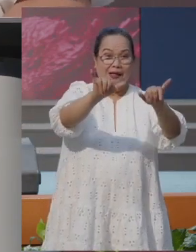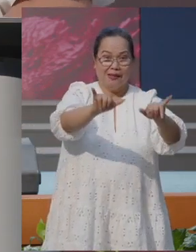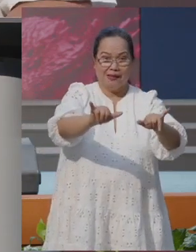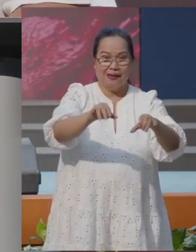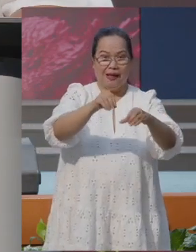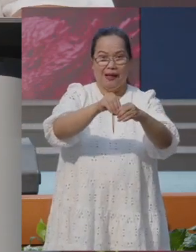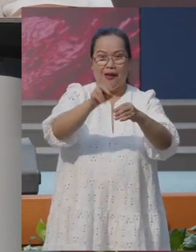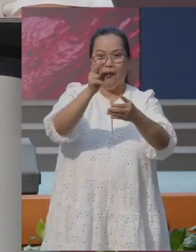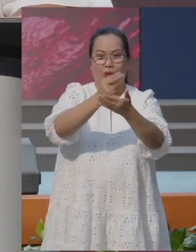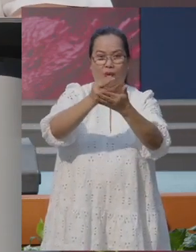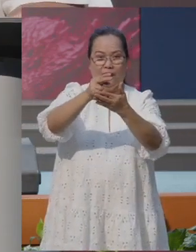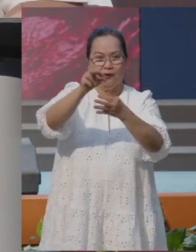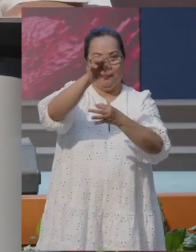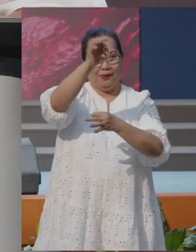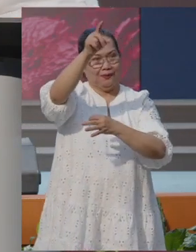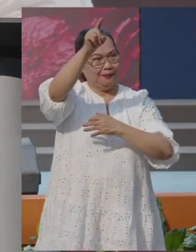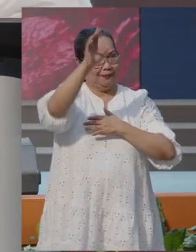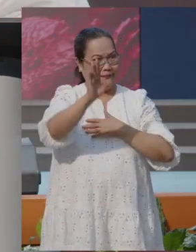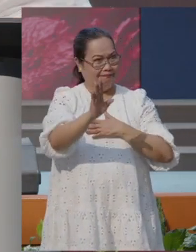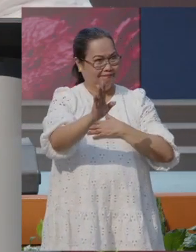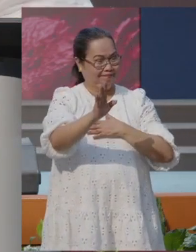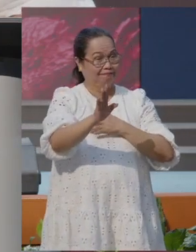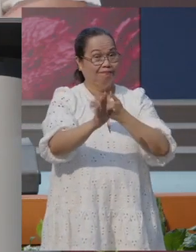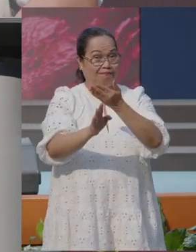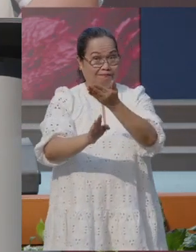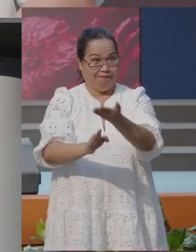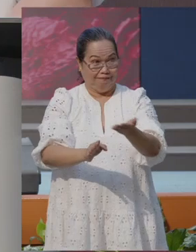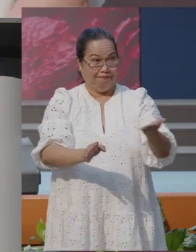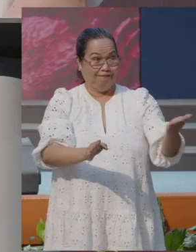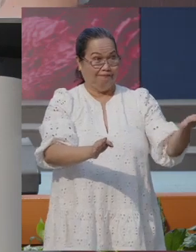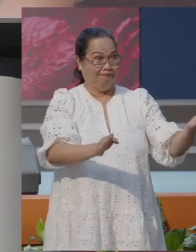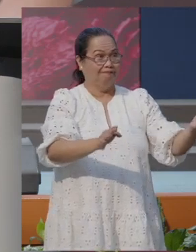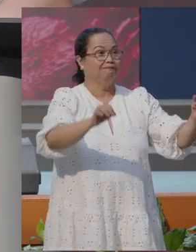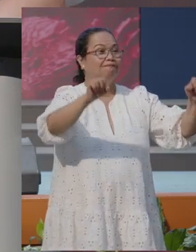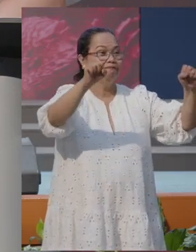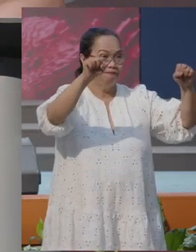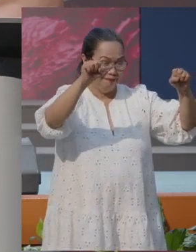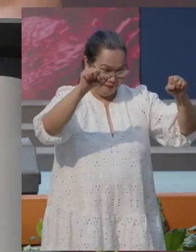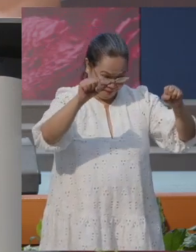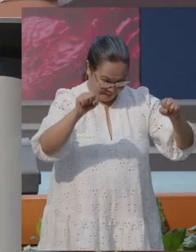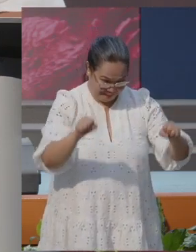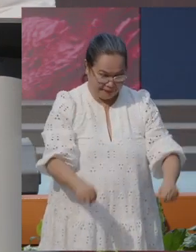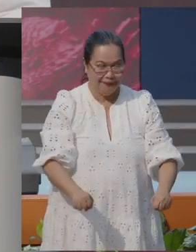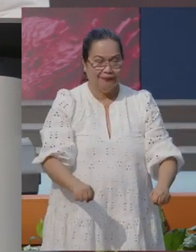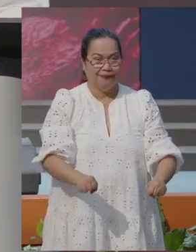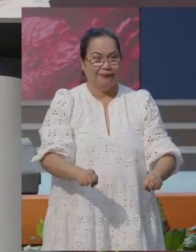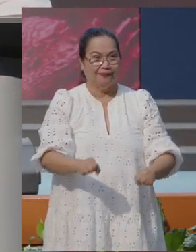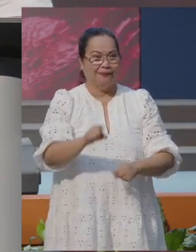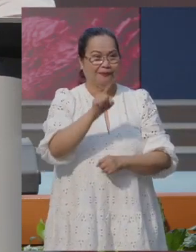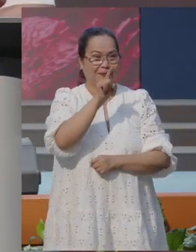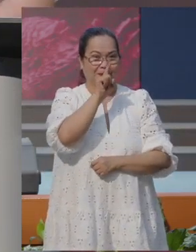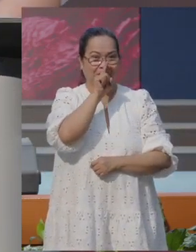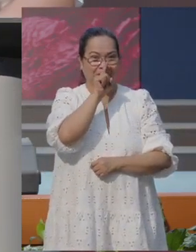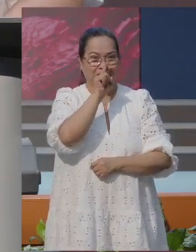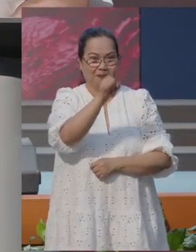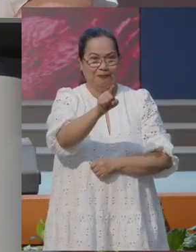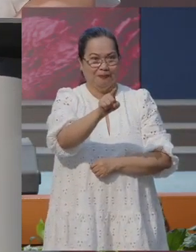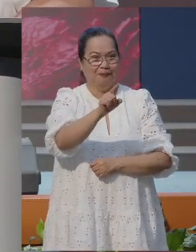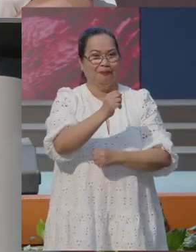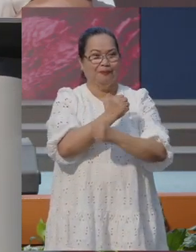Espiritu ng Diyos. Sila ang may kakayanan na tunay na